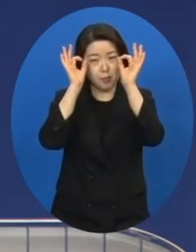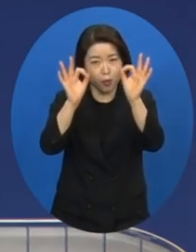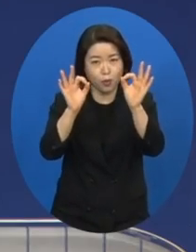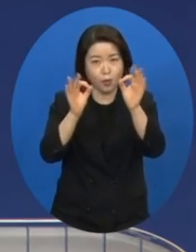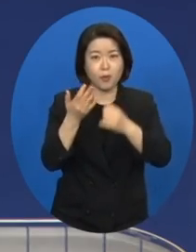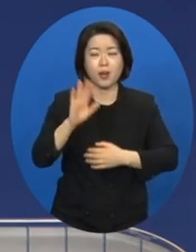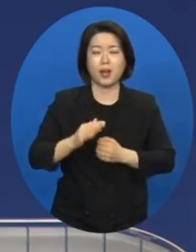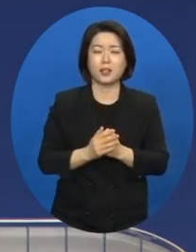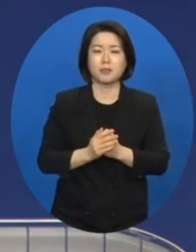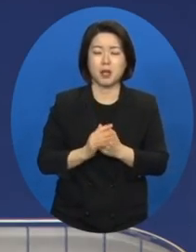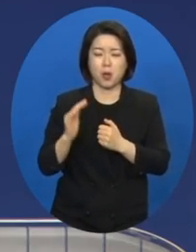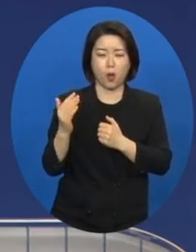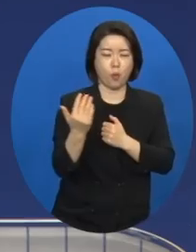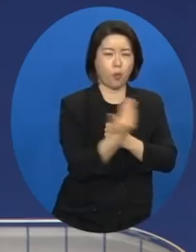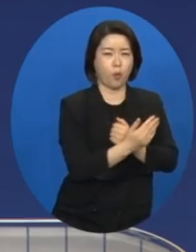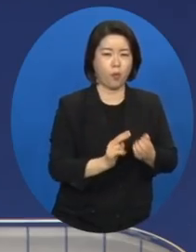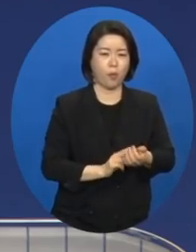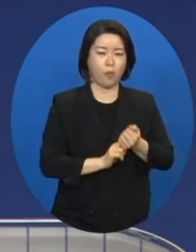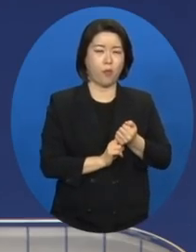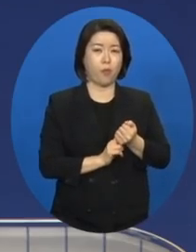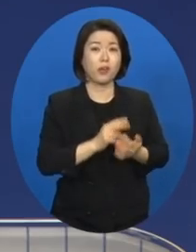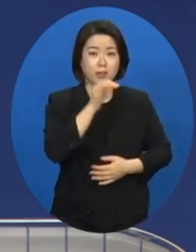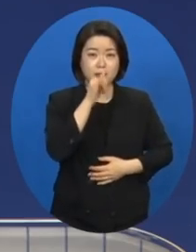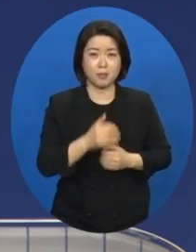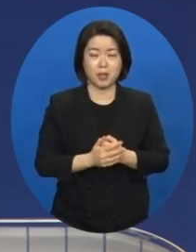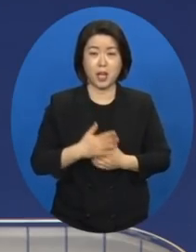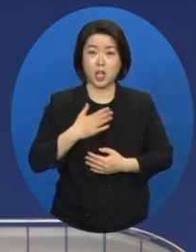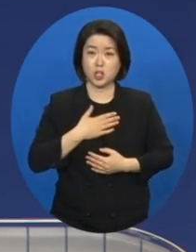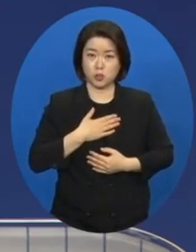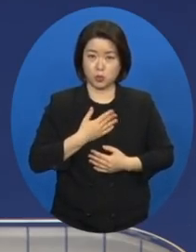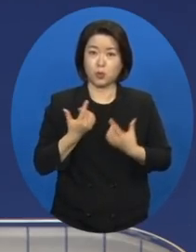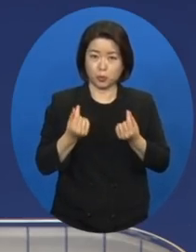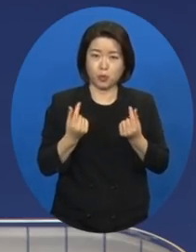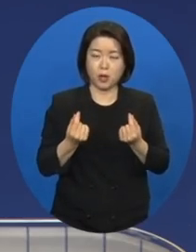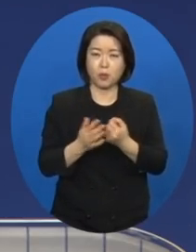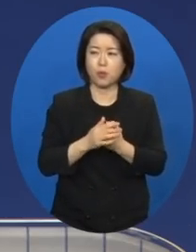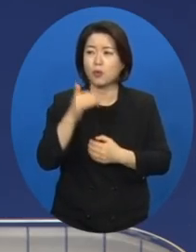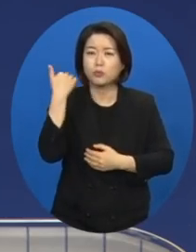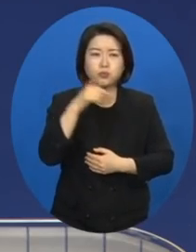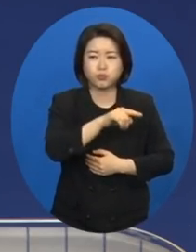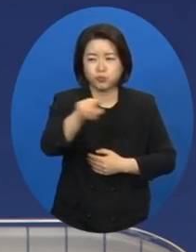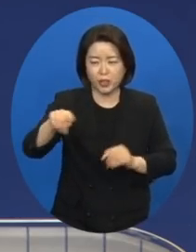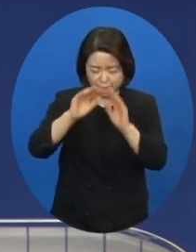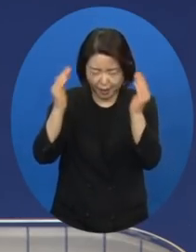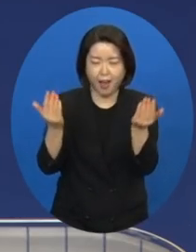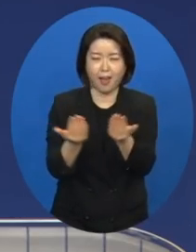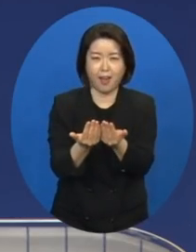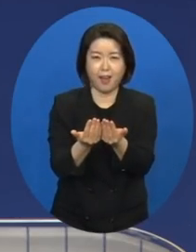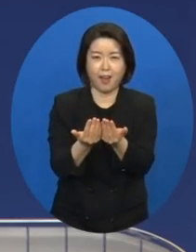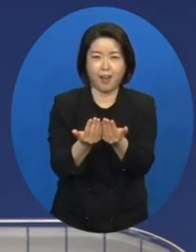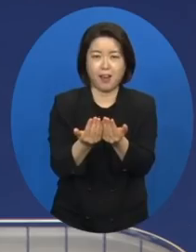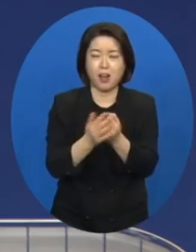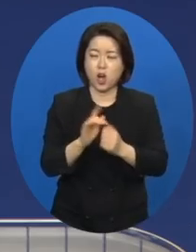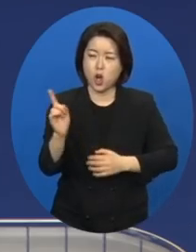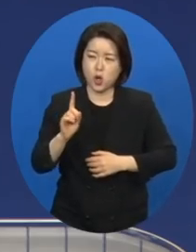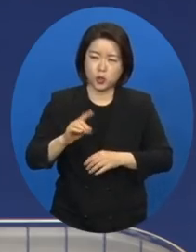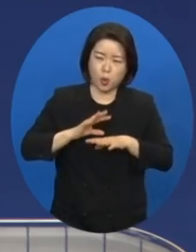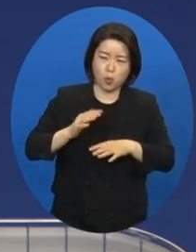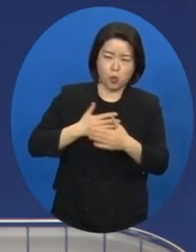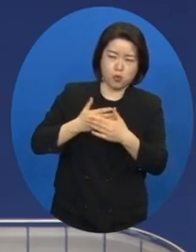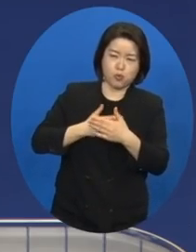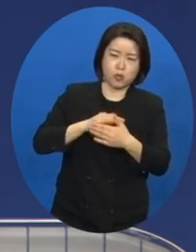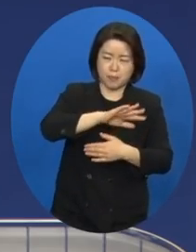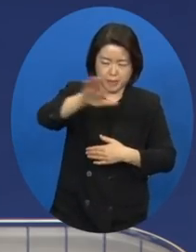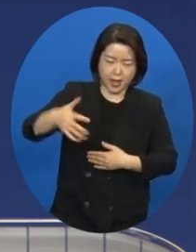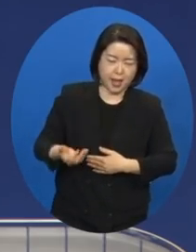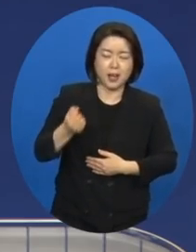다 감추고 있는 겁니다. 저를 포함해서요, 어느 한 명 예외 없이 어떠한 공포, 두려움을 갖고